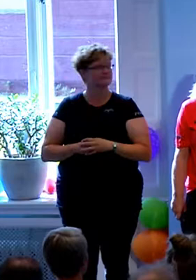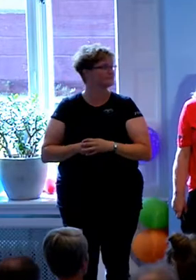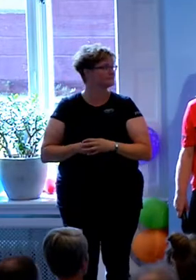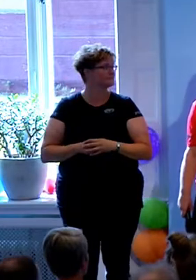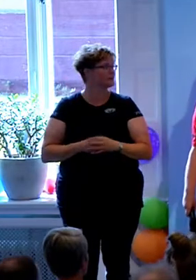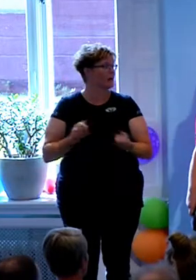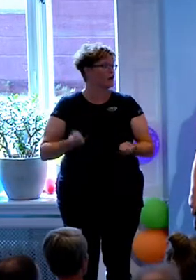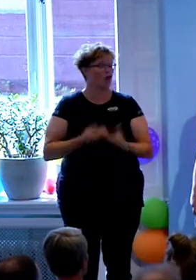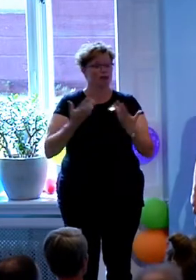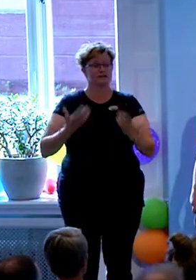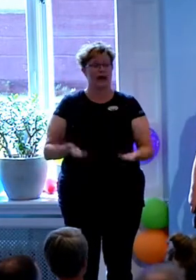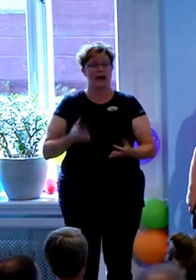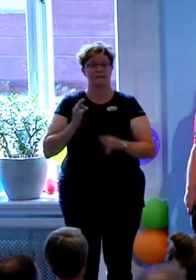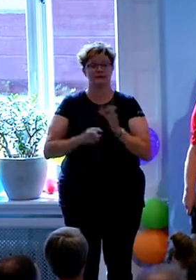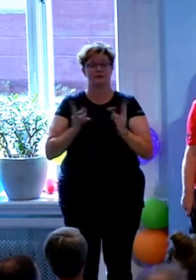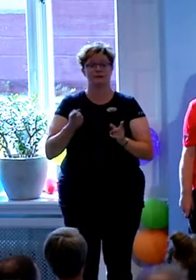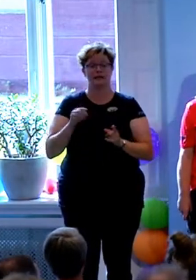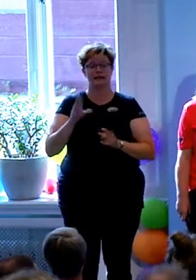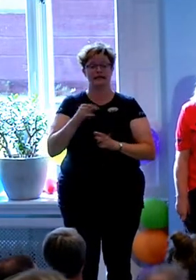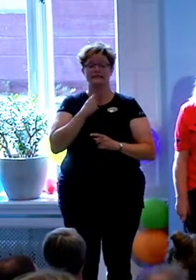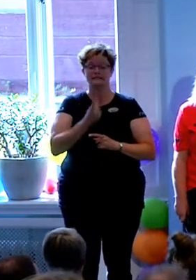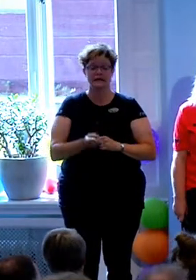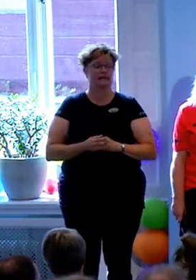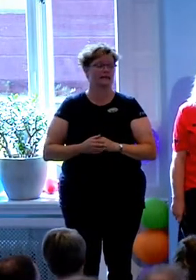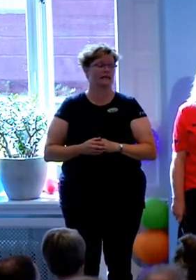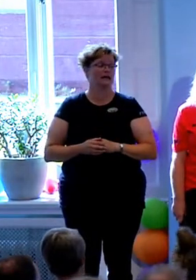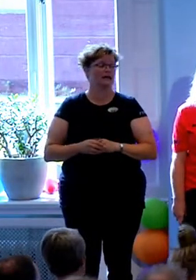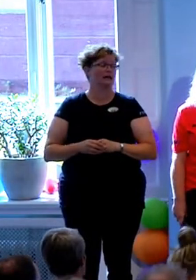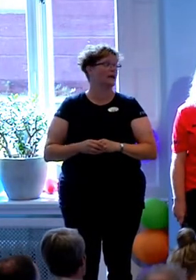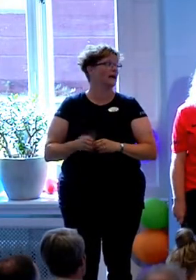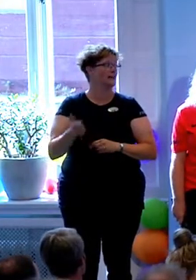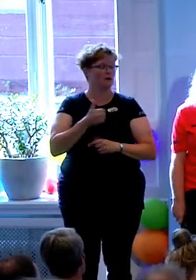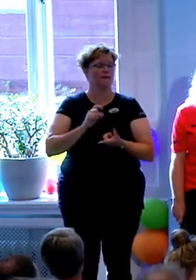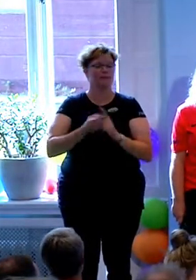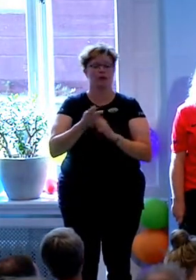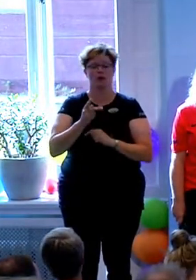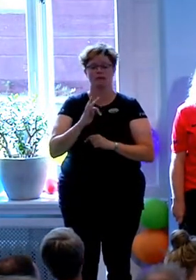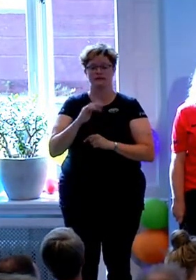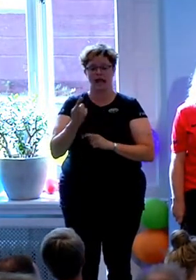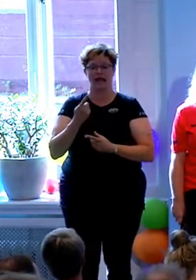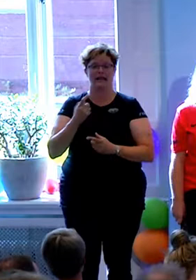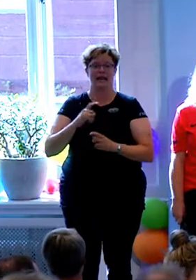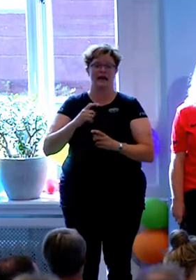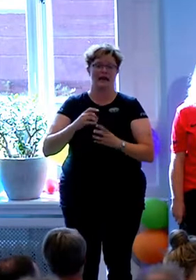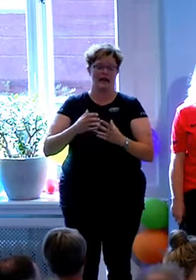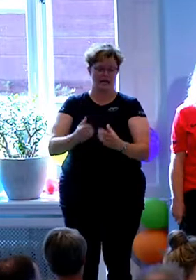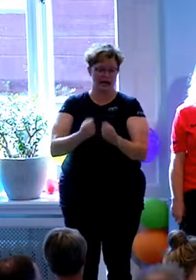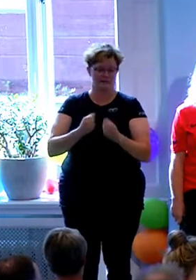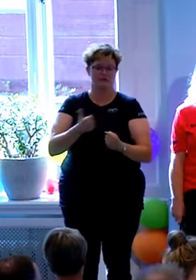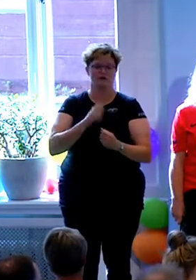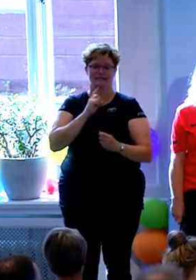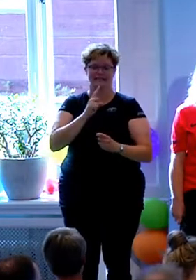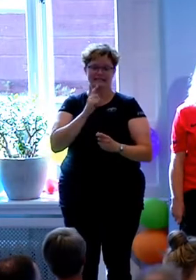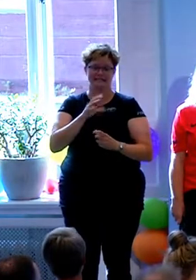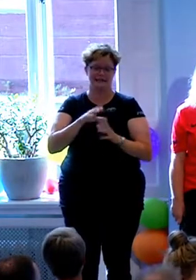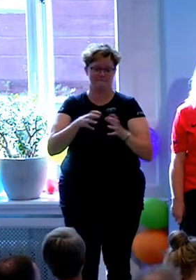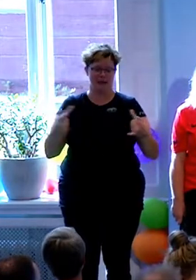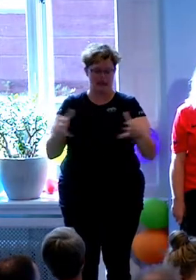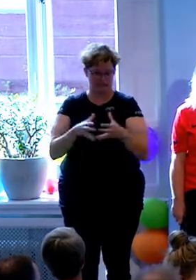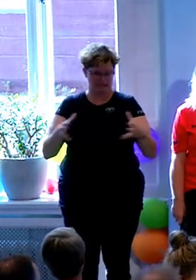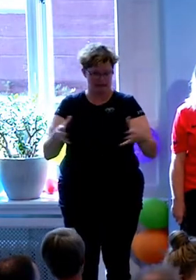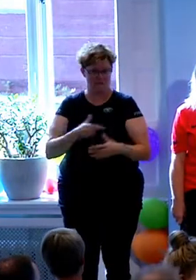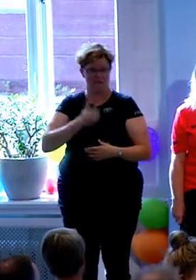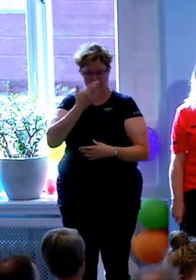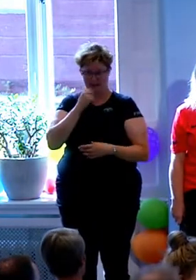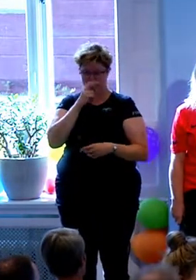Nej, men lösningen är ju precis som Linda säger, att dels så behöver vi ju en kommersiell kraft, vi behöver en kritisk massa där vi också kan se